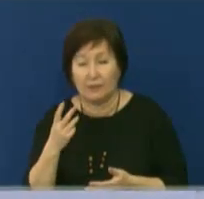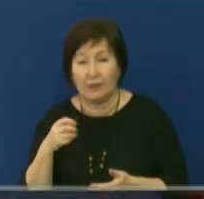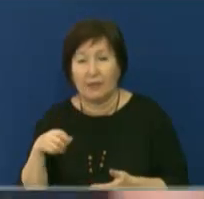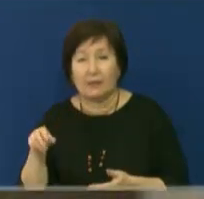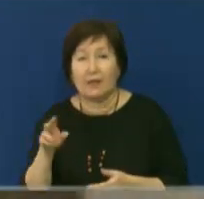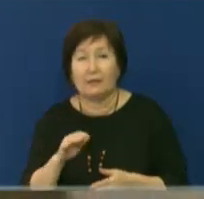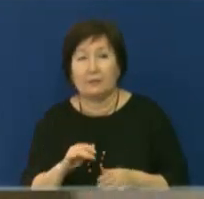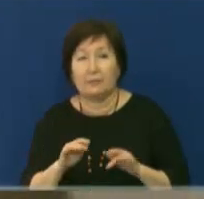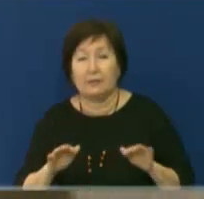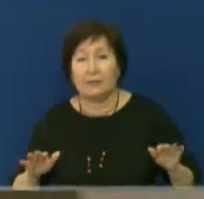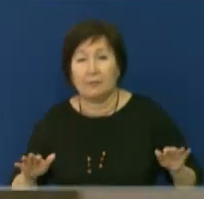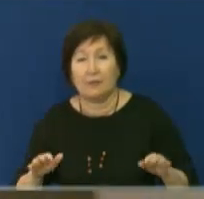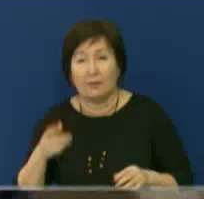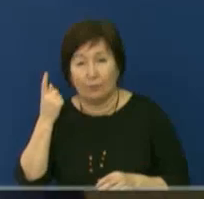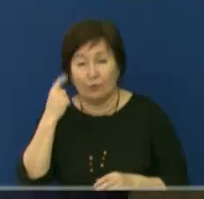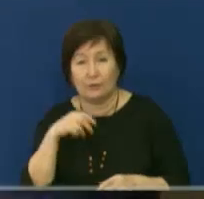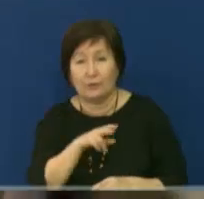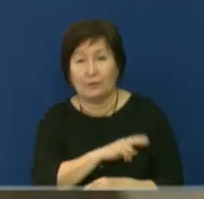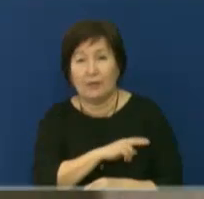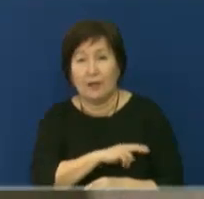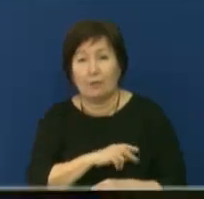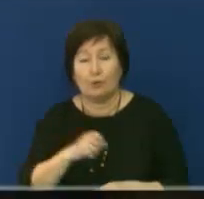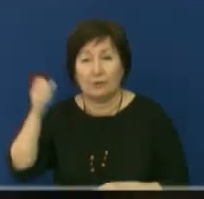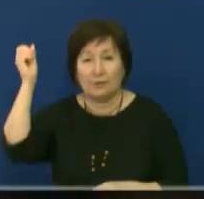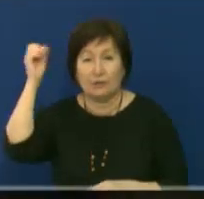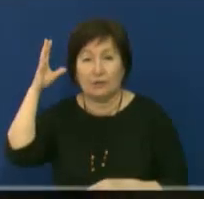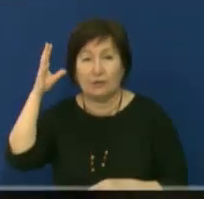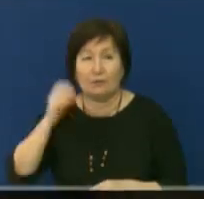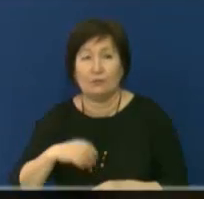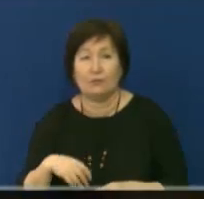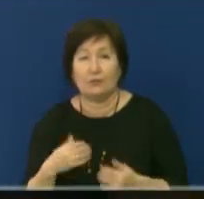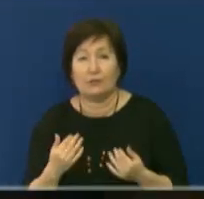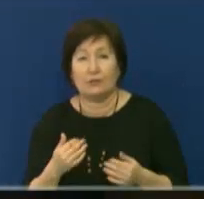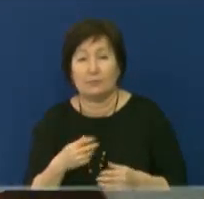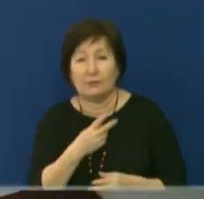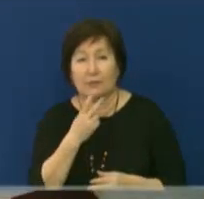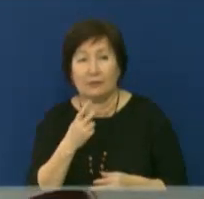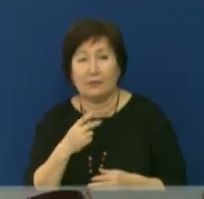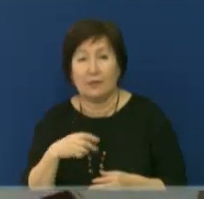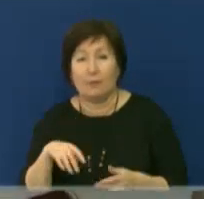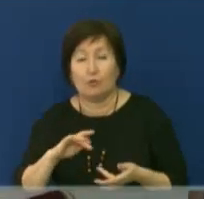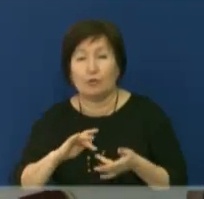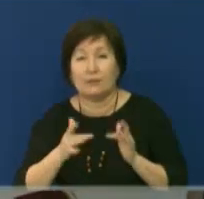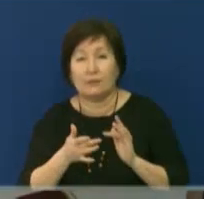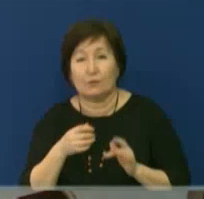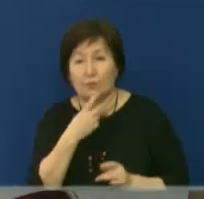орналасқан. Бұл жерден шамдарда қандай да бір ақаудың орын алғанын қашықтықтан көруге болады.